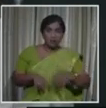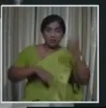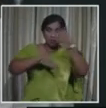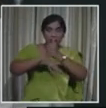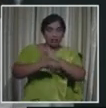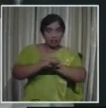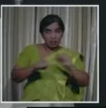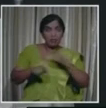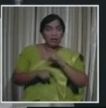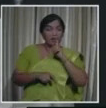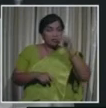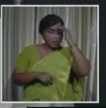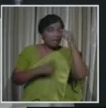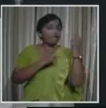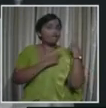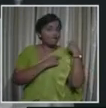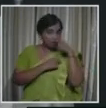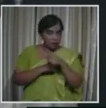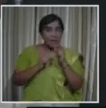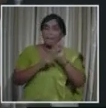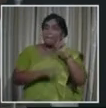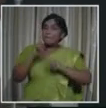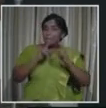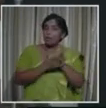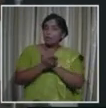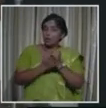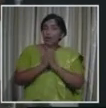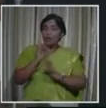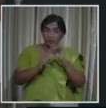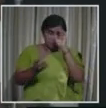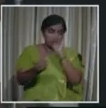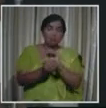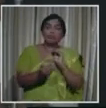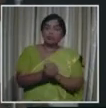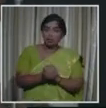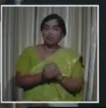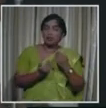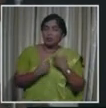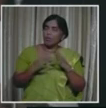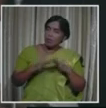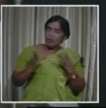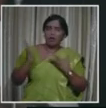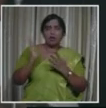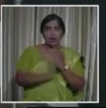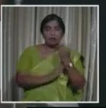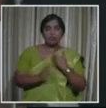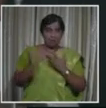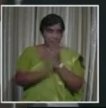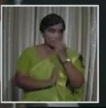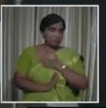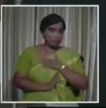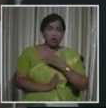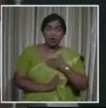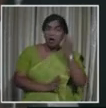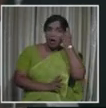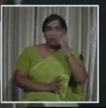නොසිටියත් කථානායකවරයාගේ වගකීමක් තියෙනවා මේ පාර්ලිමේන්තුවේ සියලු මන්ත්‍රීවරුන්ගේ ආරක්ෂාව වෙනුවෙන් අපිට ඕනම අයිතියක් අපිට තියෙන අයිතියක් අපේ මතය